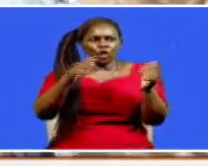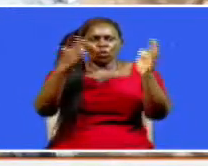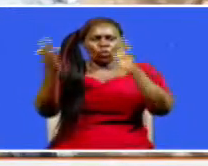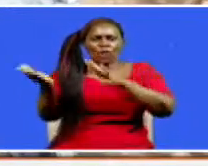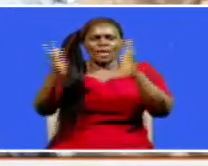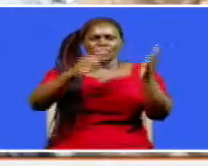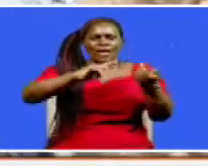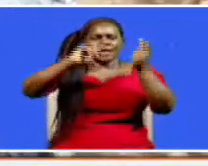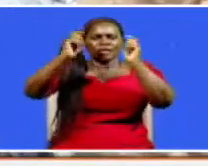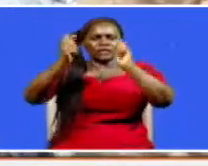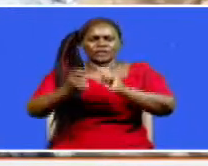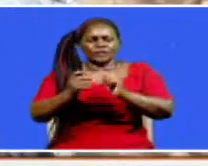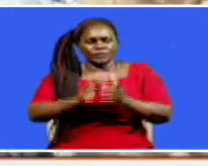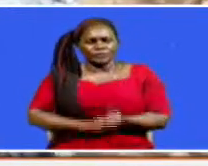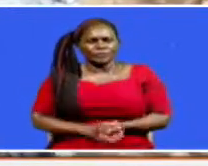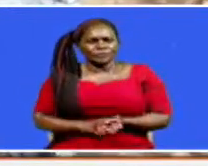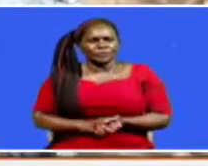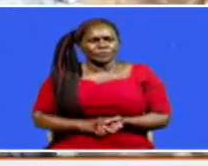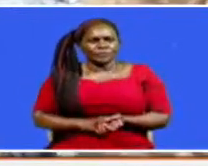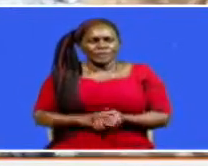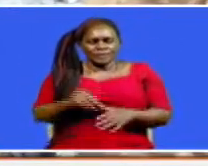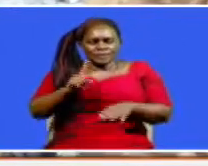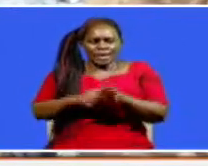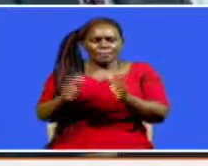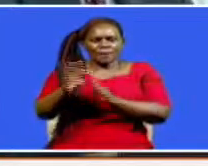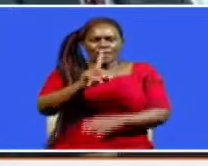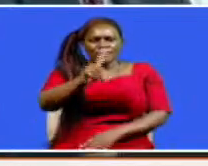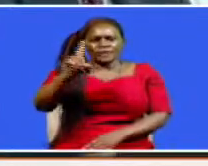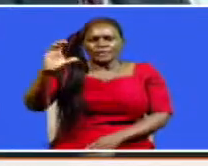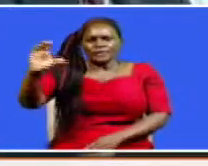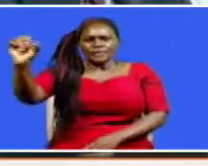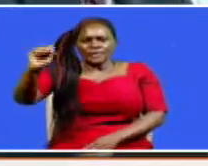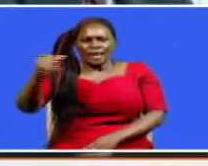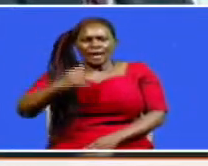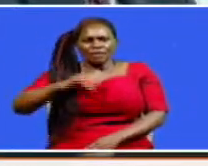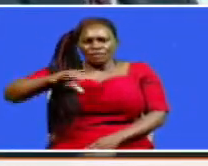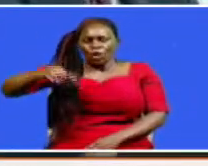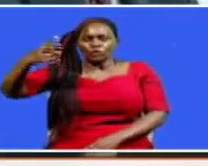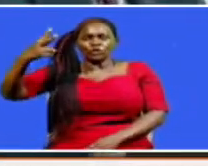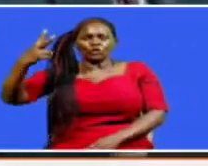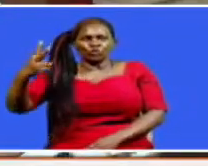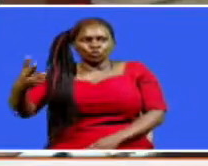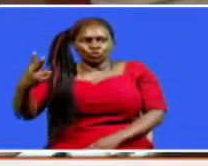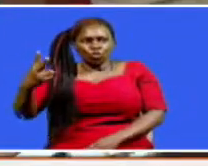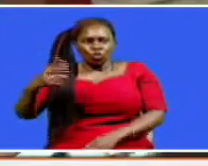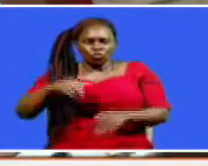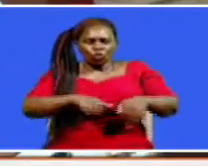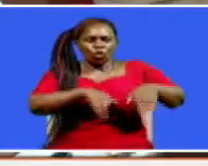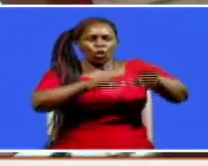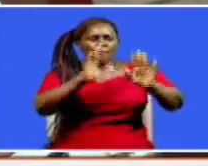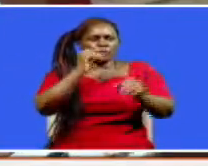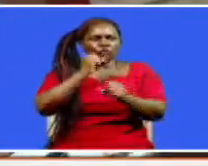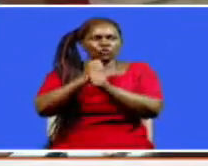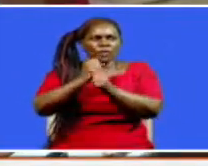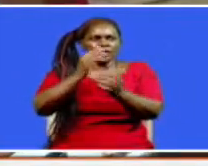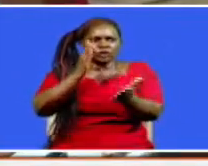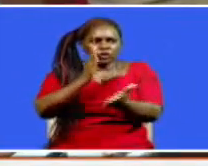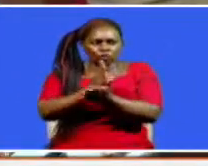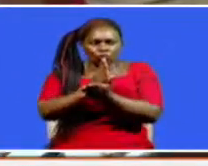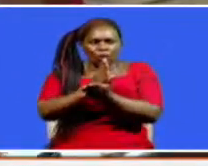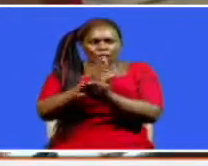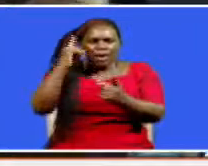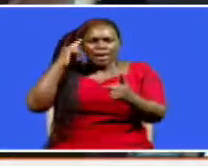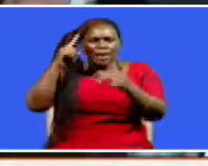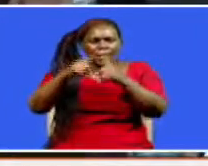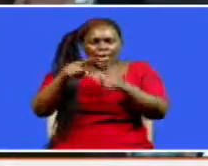mabadiliko ya tabia nchi. Kwenye mpango huu kila waziri atakuwa na kaunti mbili za kufuatilia kuhakikisha kuwa shabaha